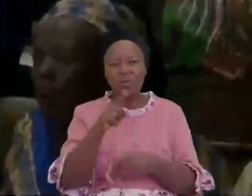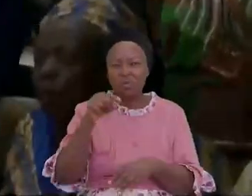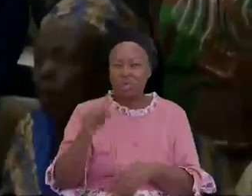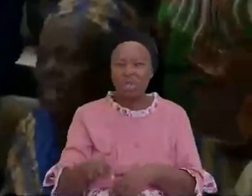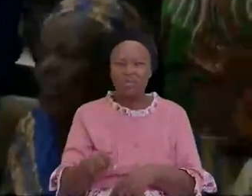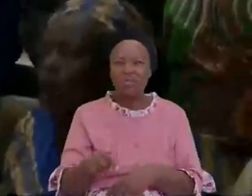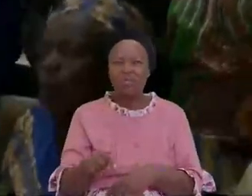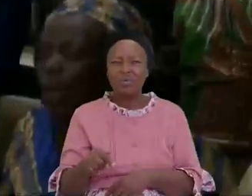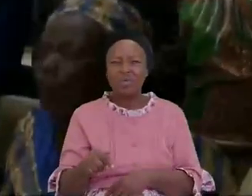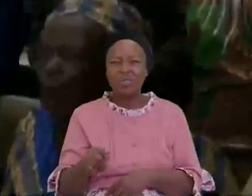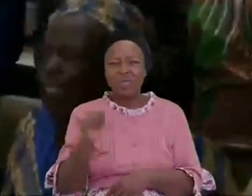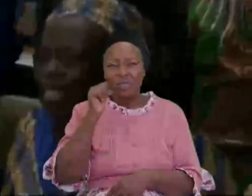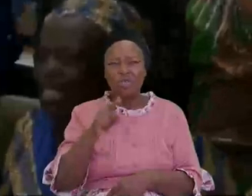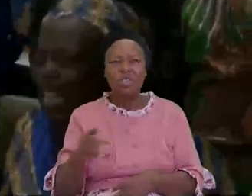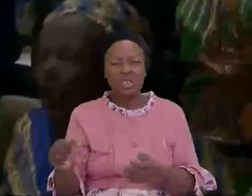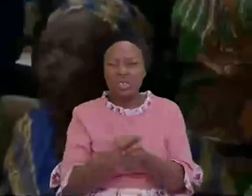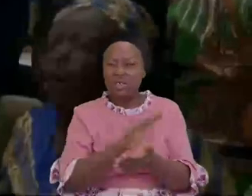Elle a fait tomber.